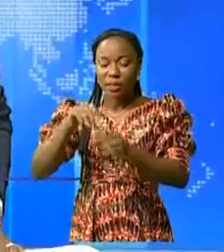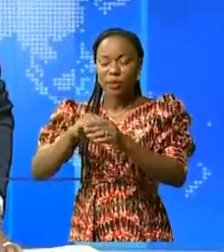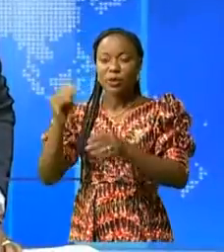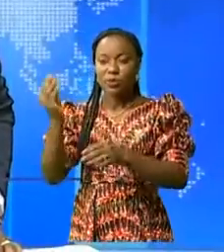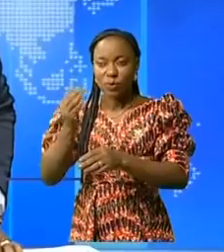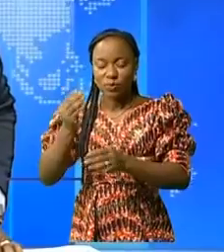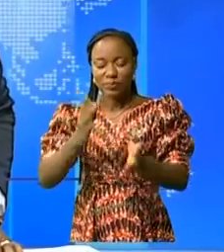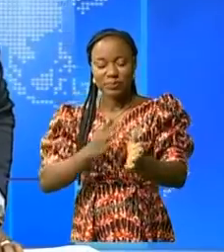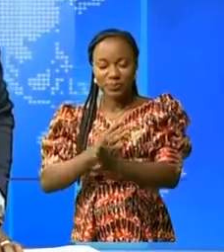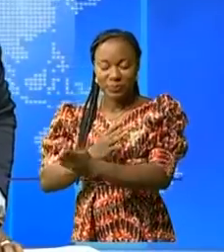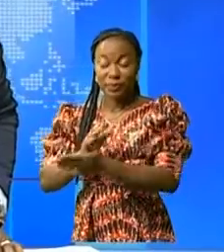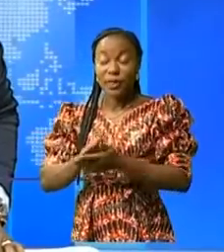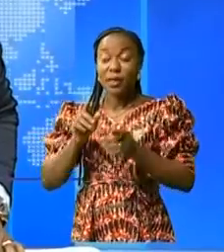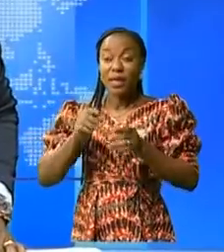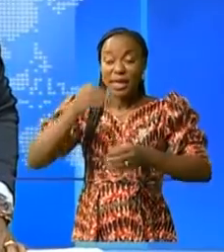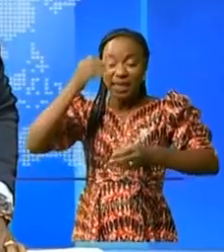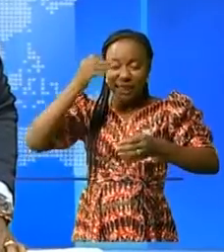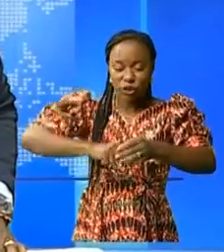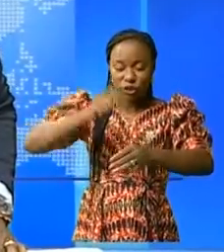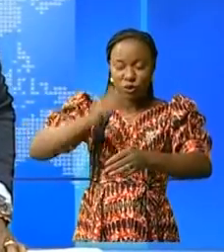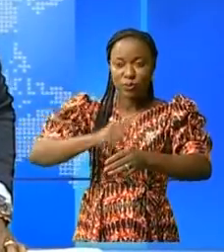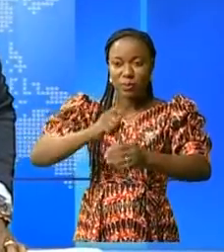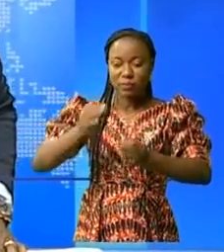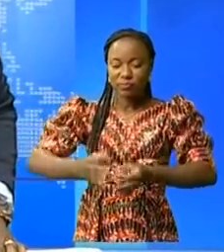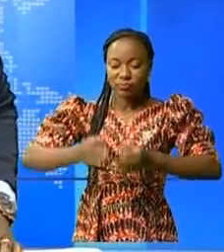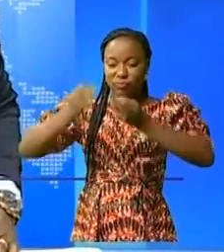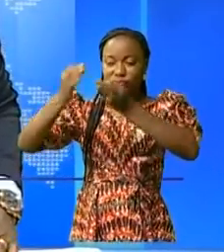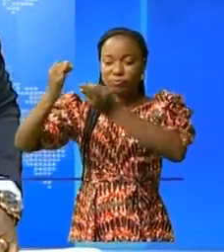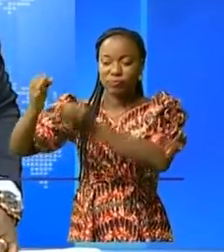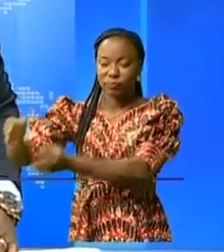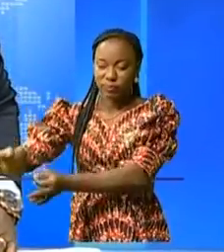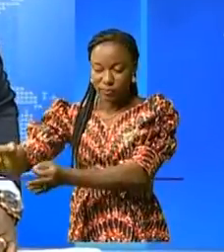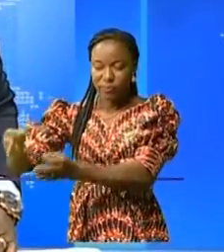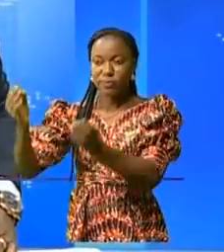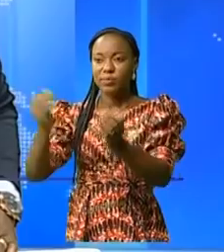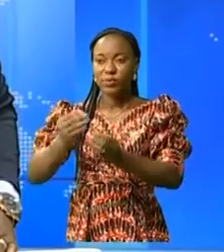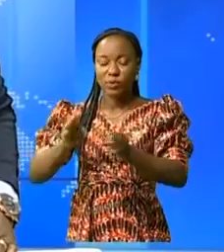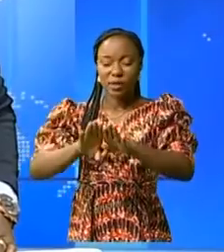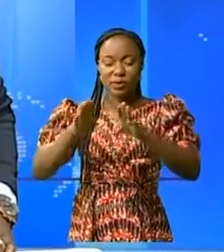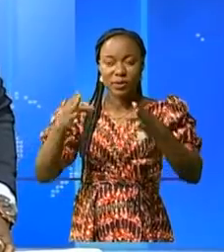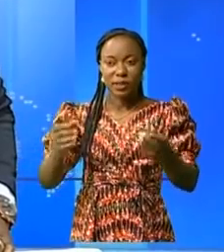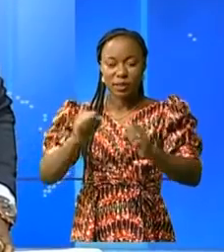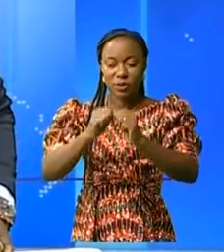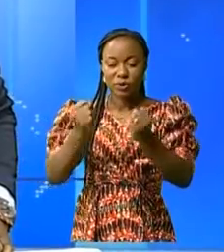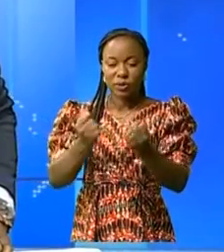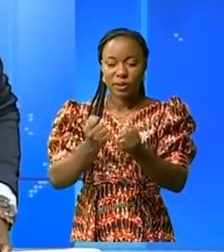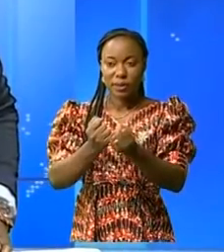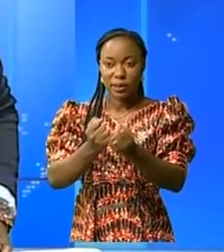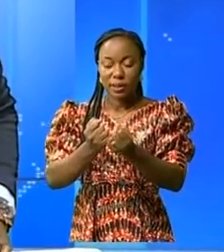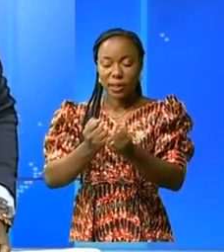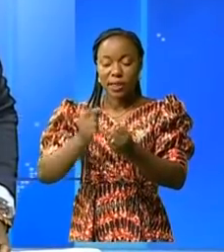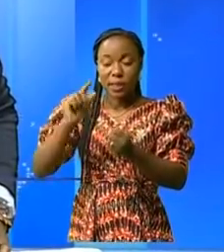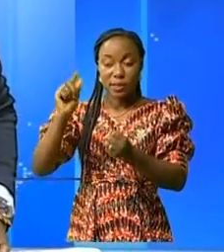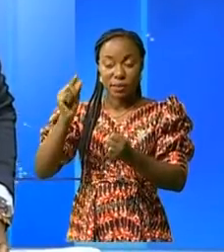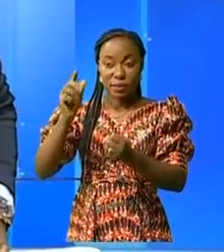a été renvoyé au 11 novembre prochain en cause la réouverture de la société d'exploitation qui paye